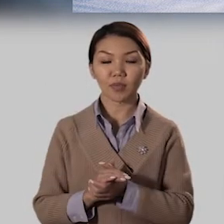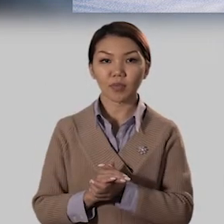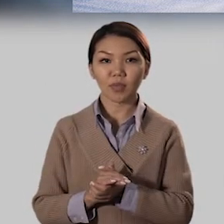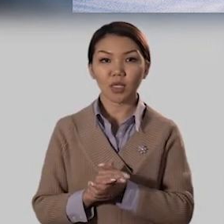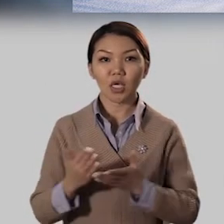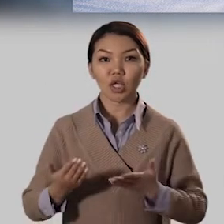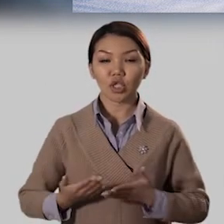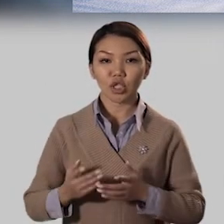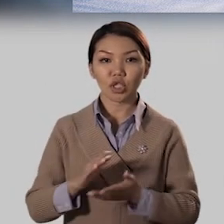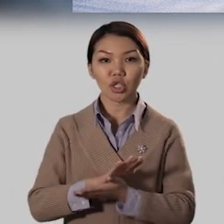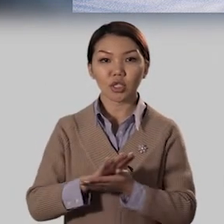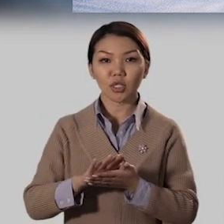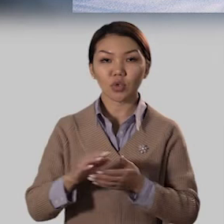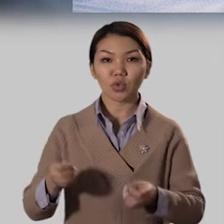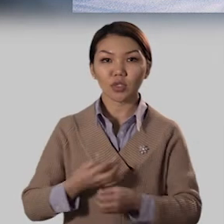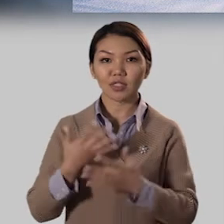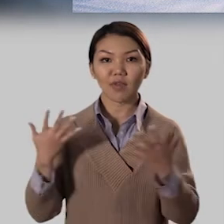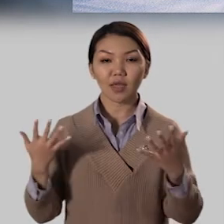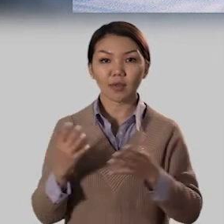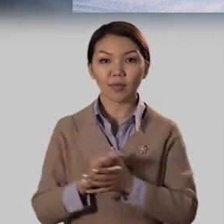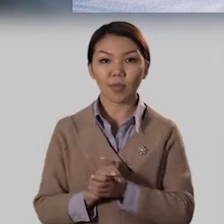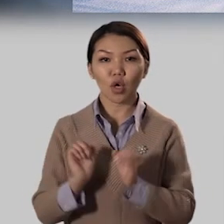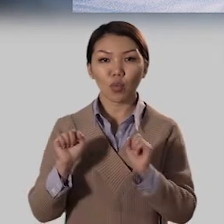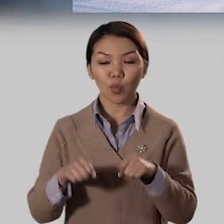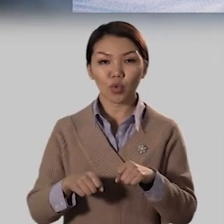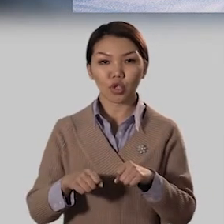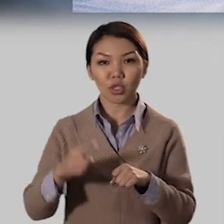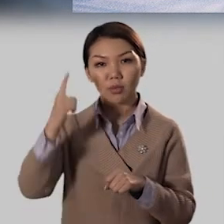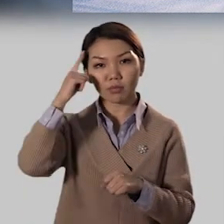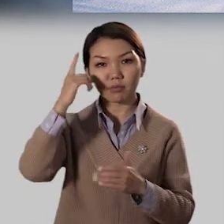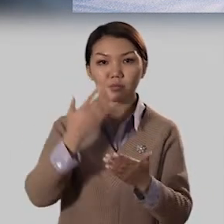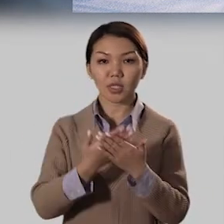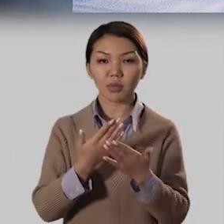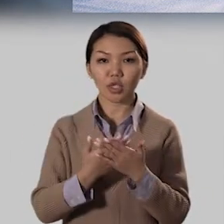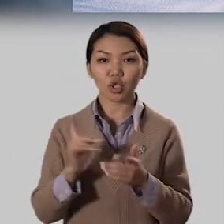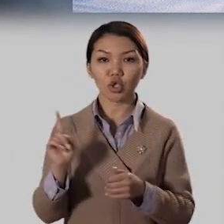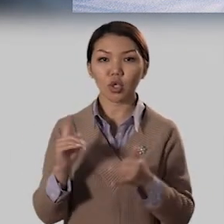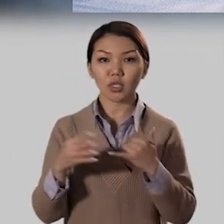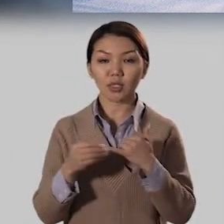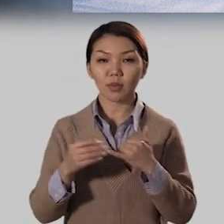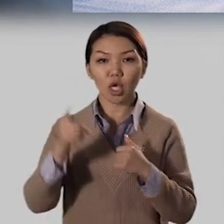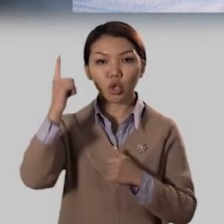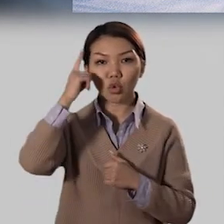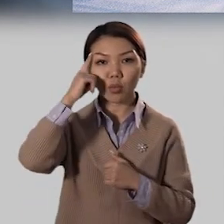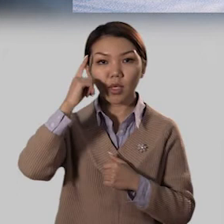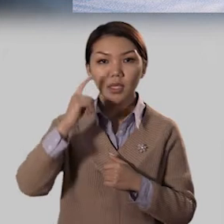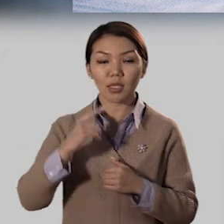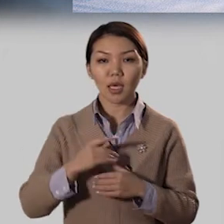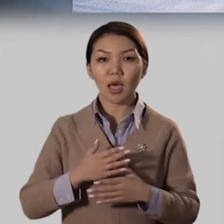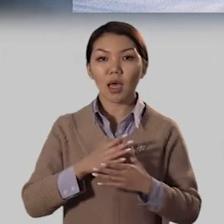непорочность свет можно предположить что земля думает о мире и